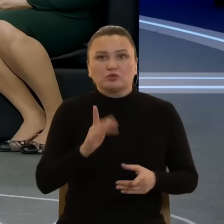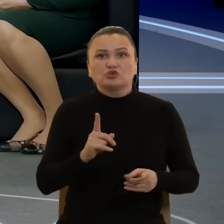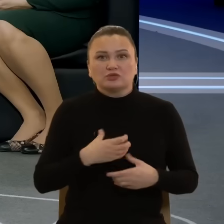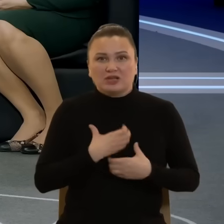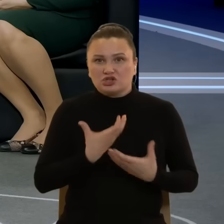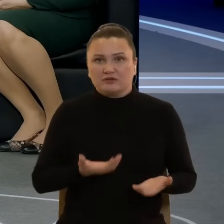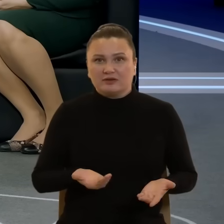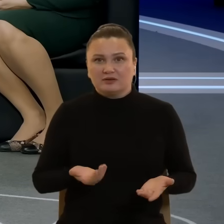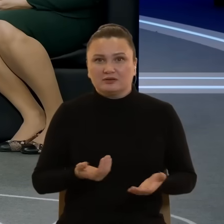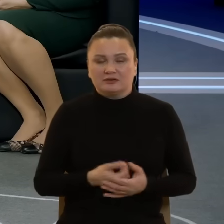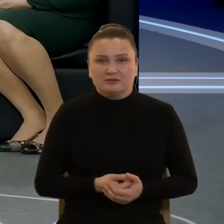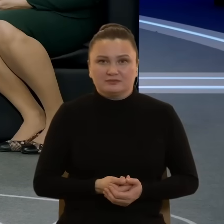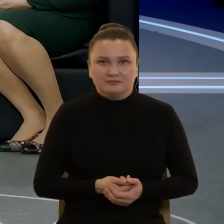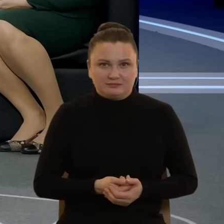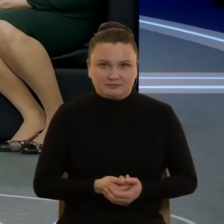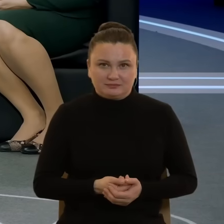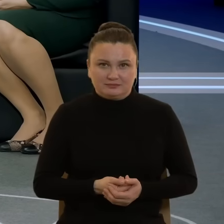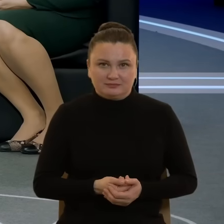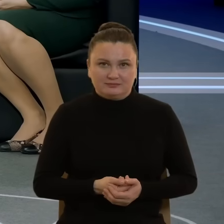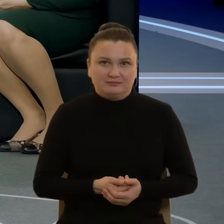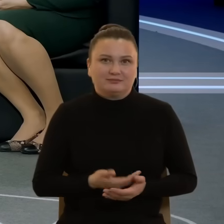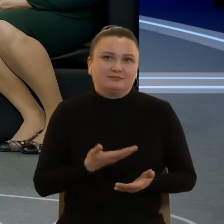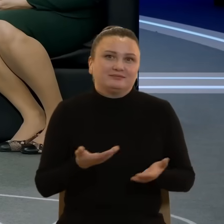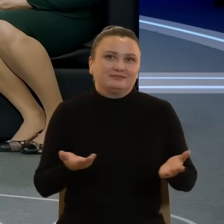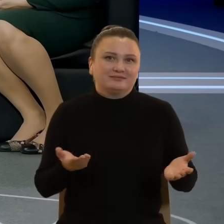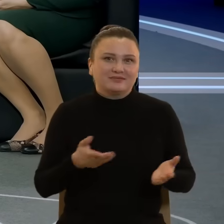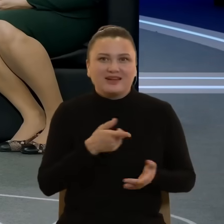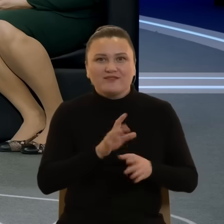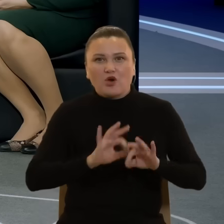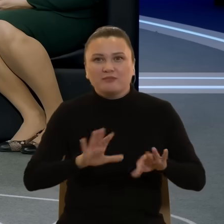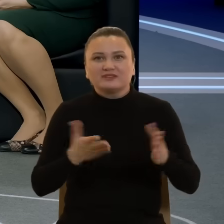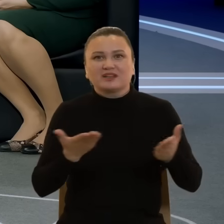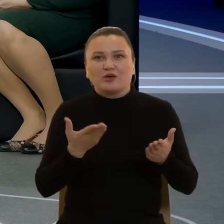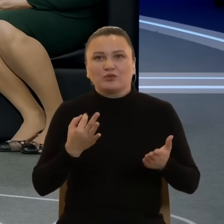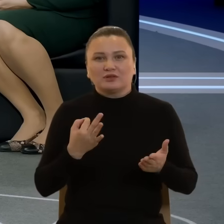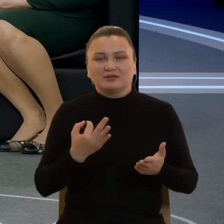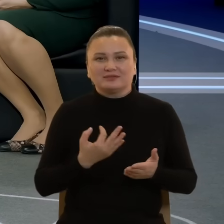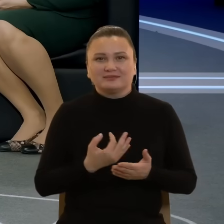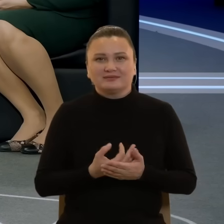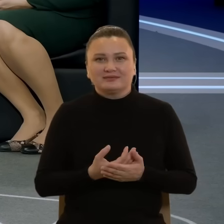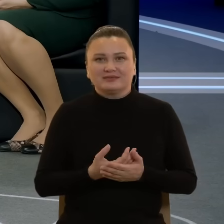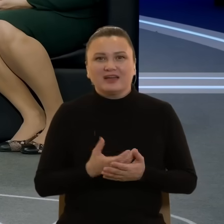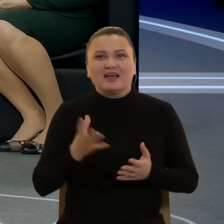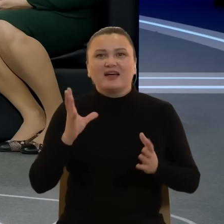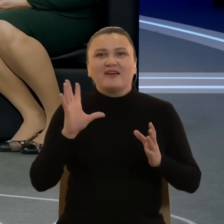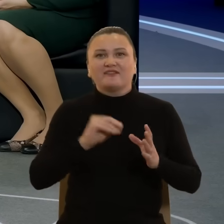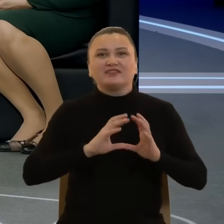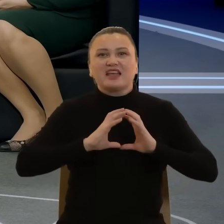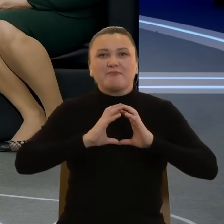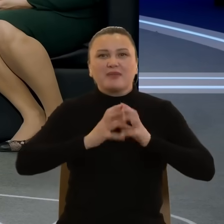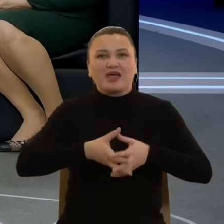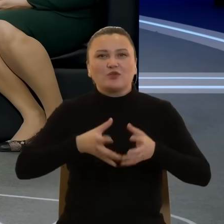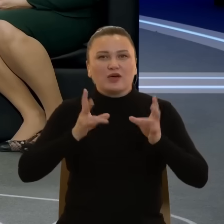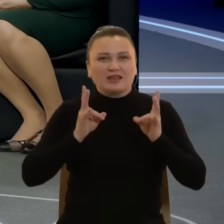страшного? Ну, это вы описываете какую-то всемирную катастрофу, и я